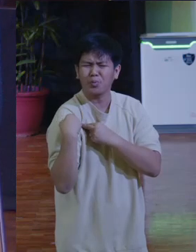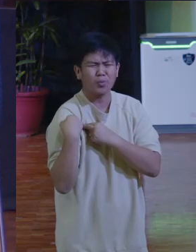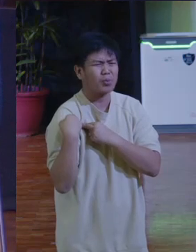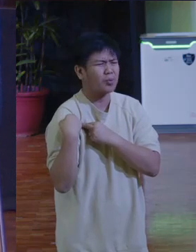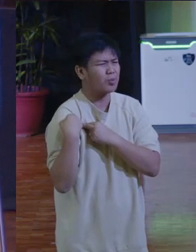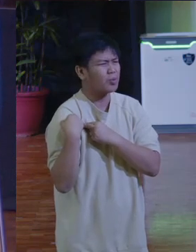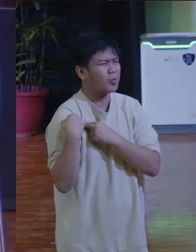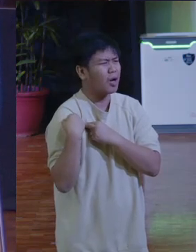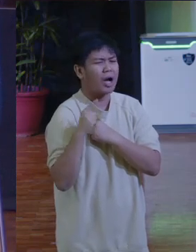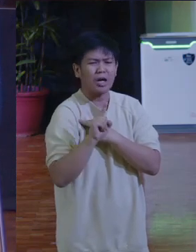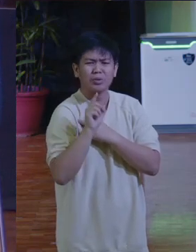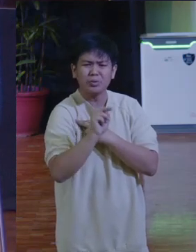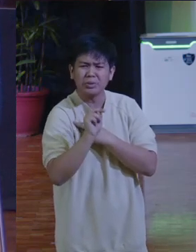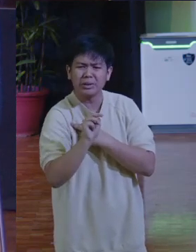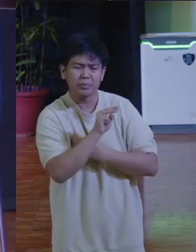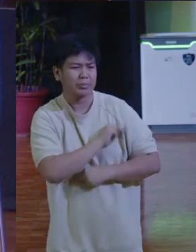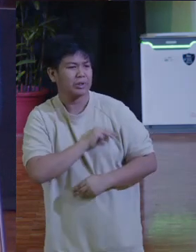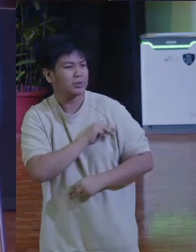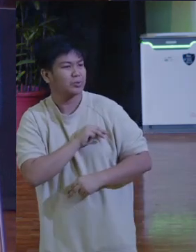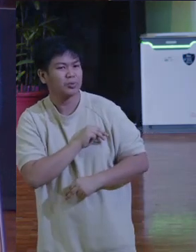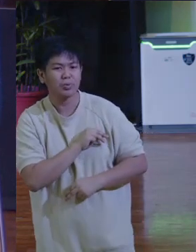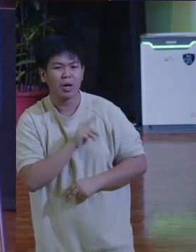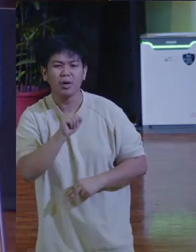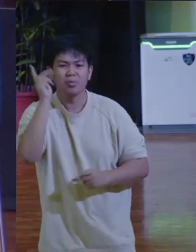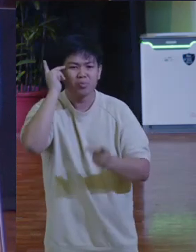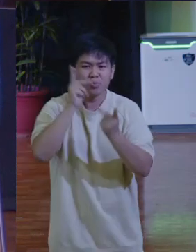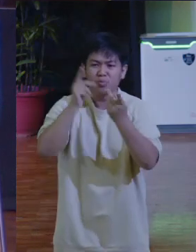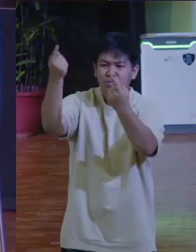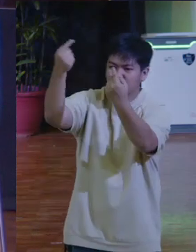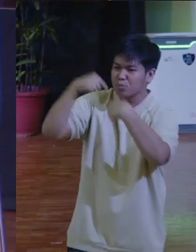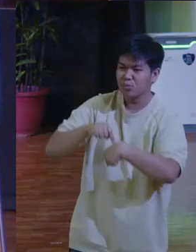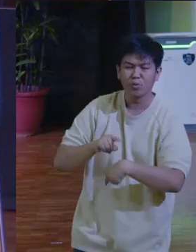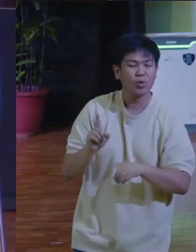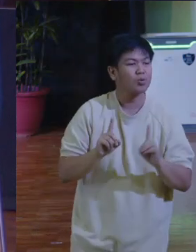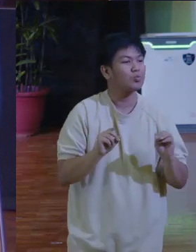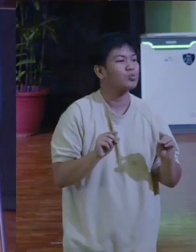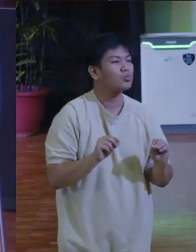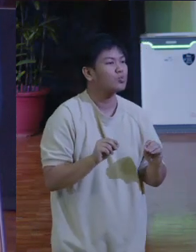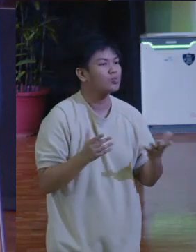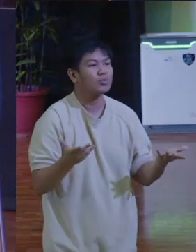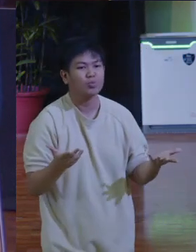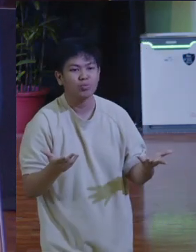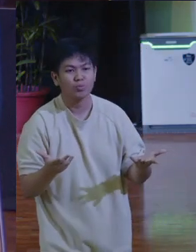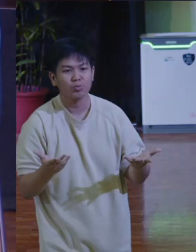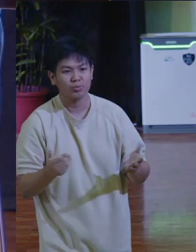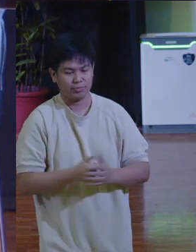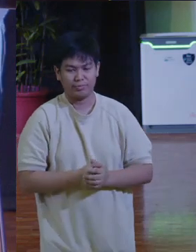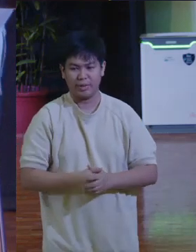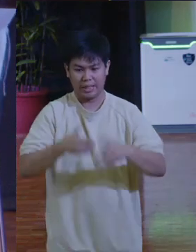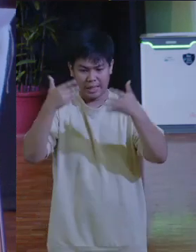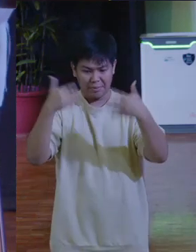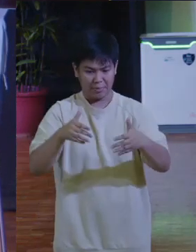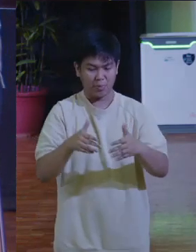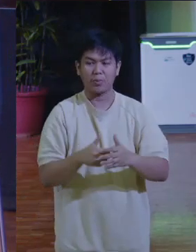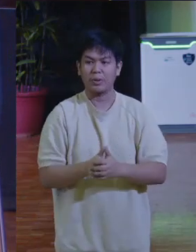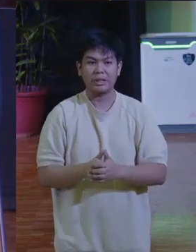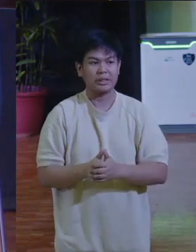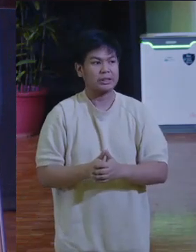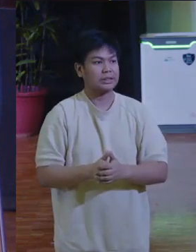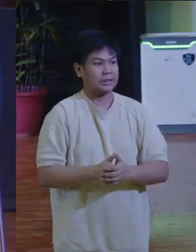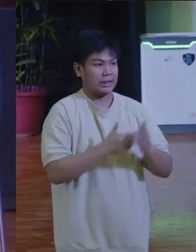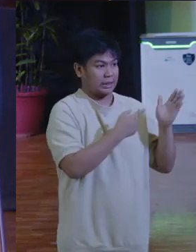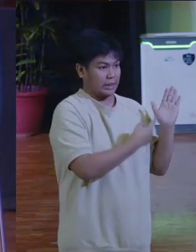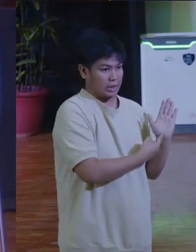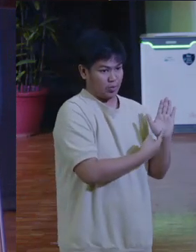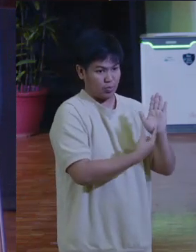ano ang kanyang gagawing misyon. Kung ano ang kanyang mga tungkulin, ano ang gagawin niya sa kanyang misyon. At yun ay ang pagdala